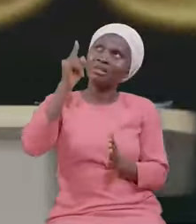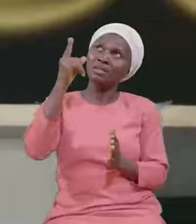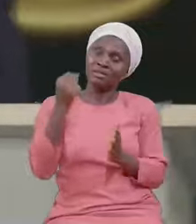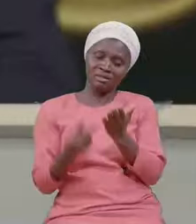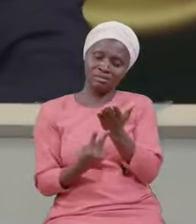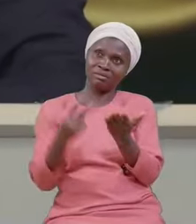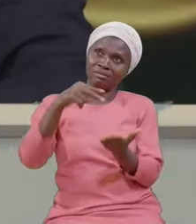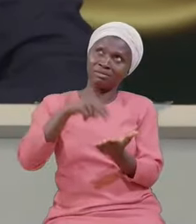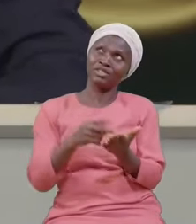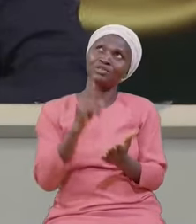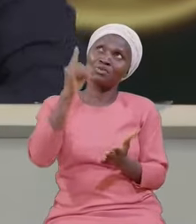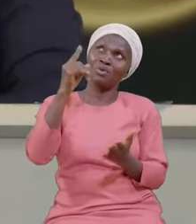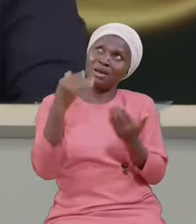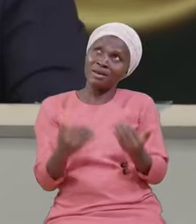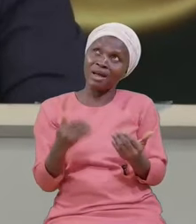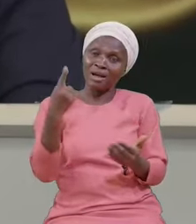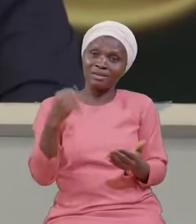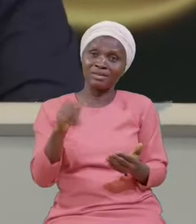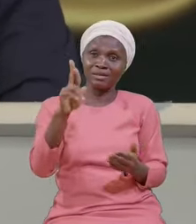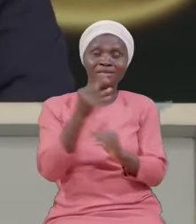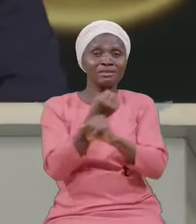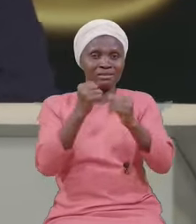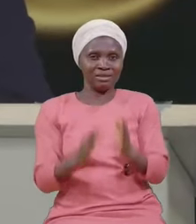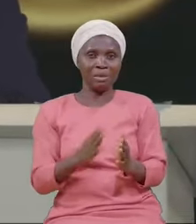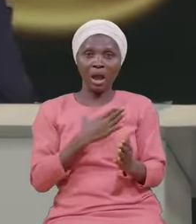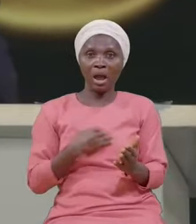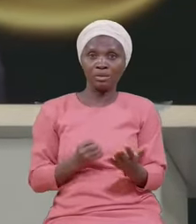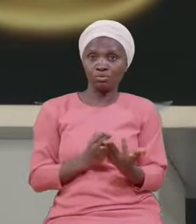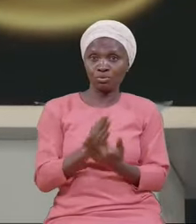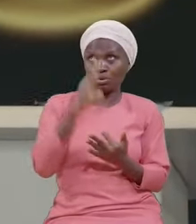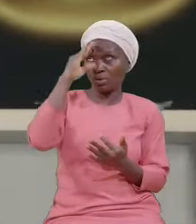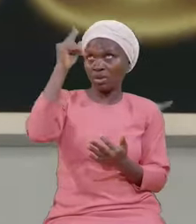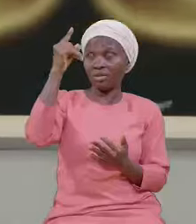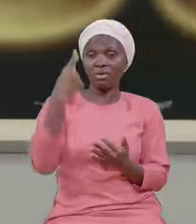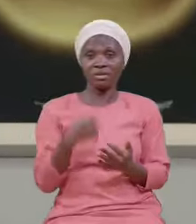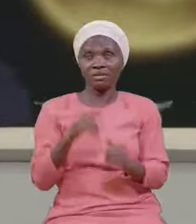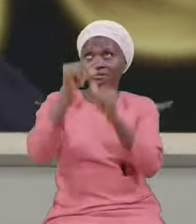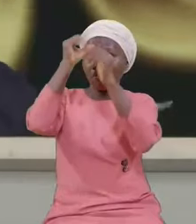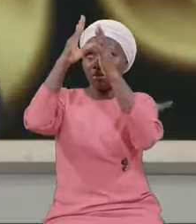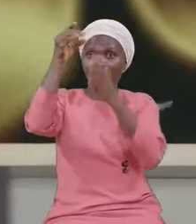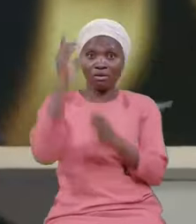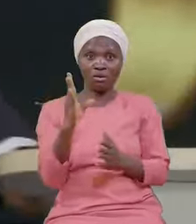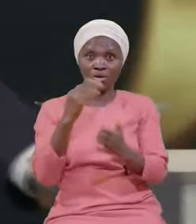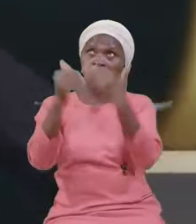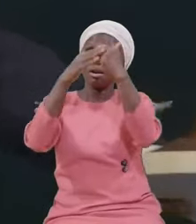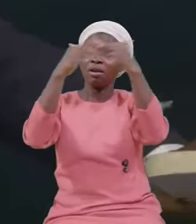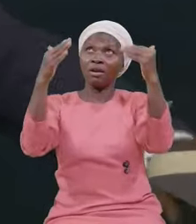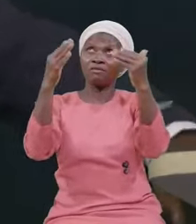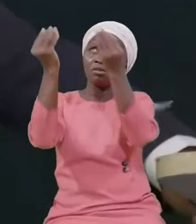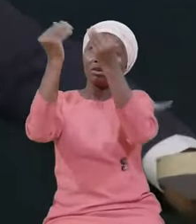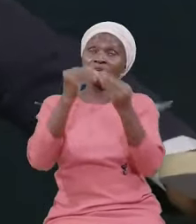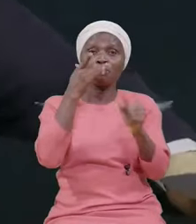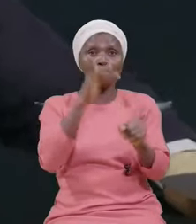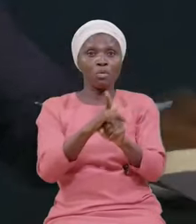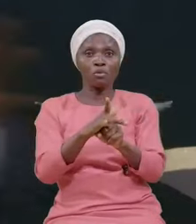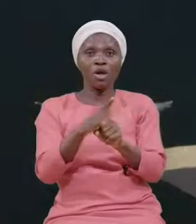est ressuscité, il est maintenant le Rédempteur et à travers lui le Père. Dieu qui est au ciel donne la promesse